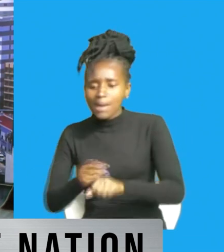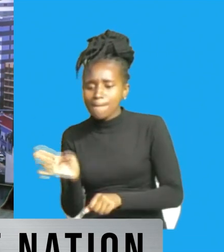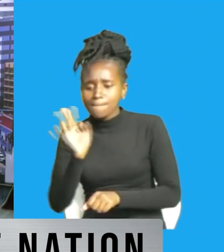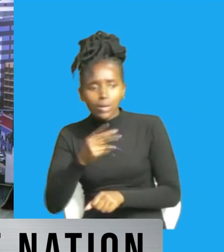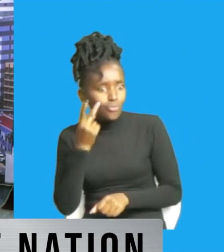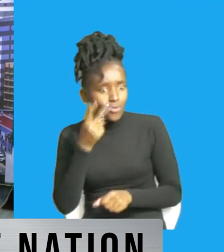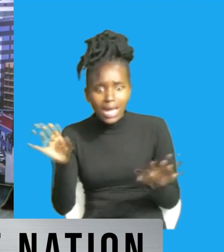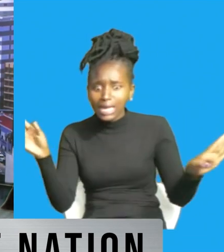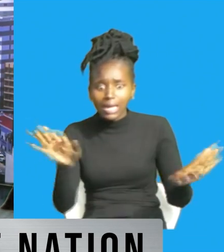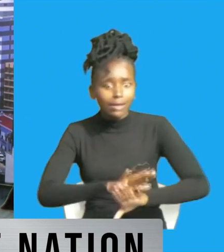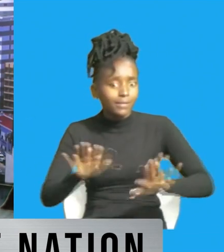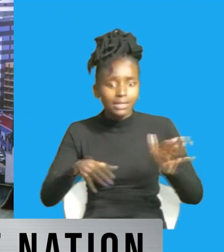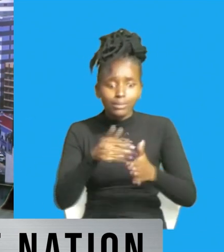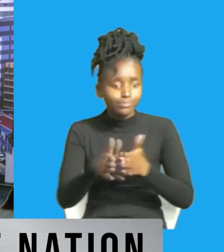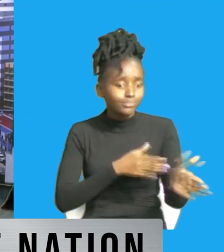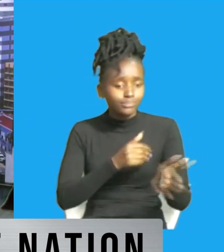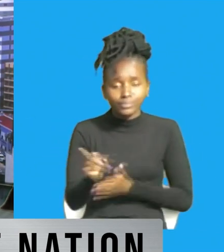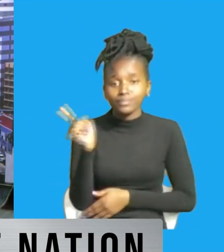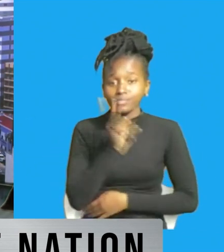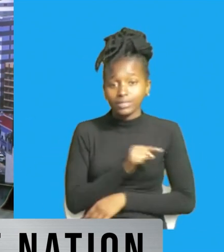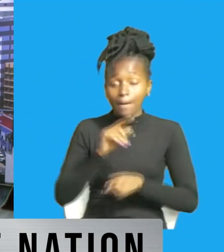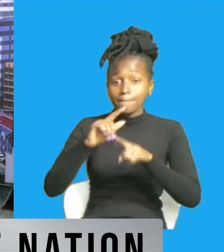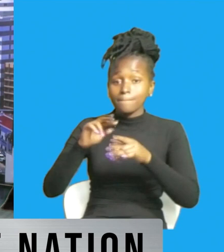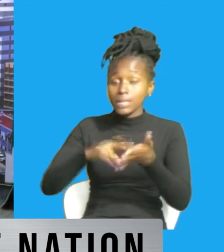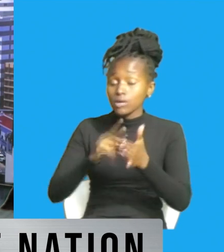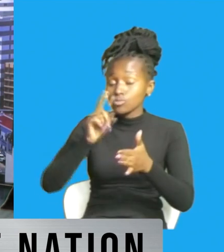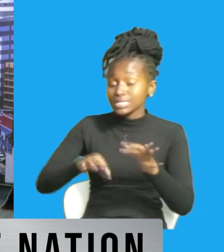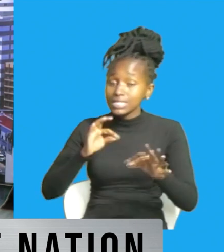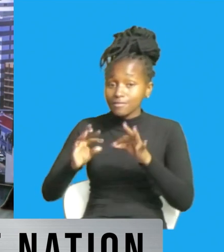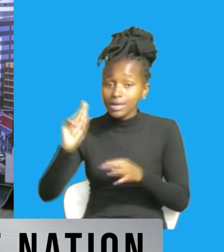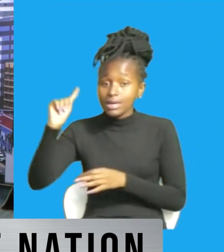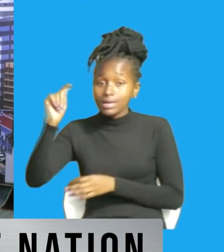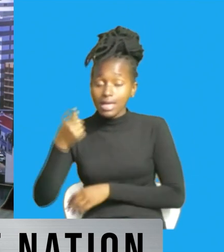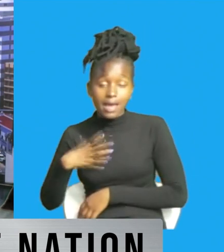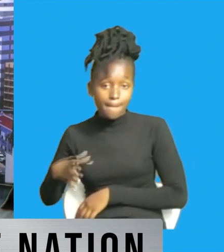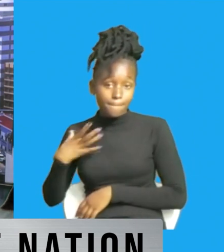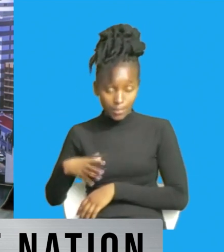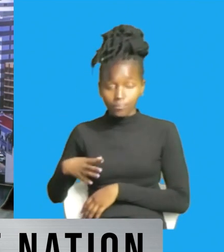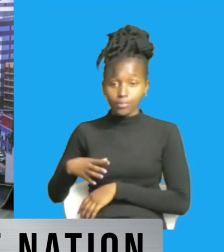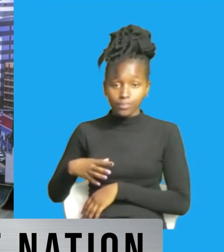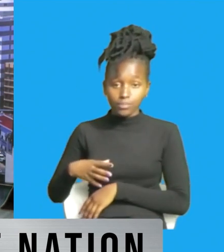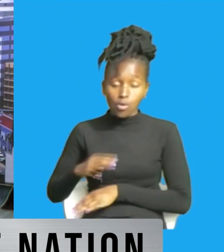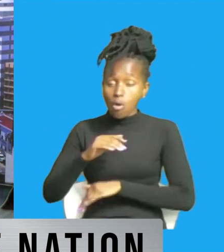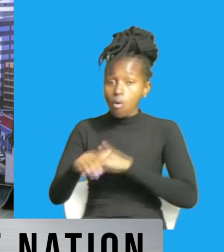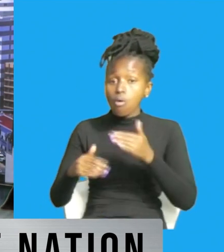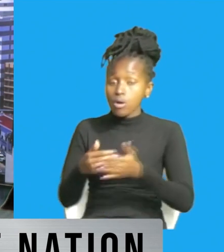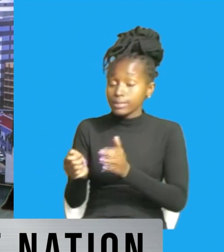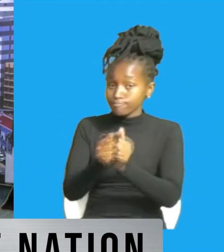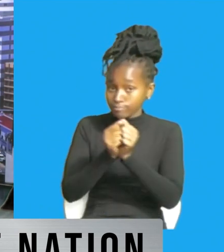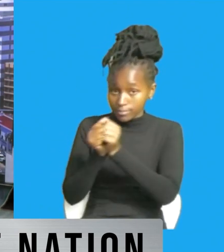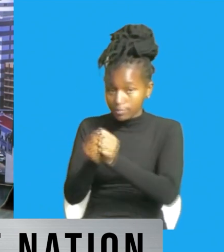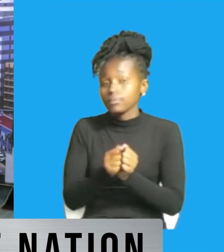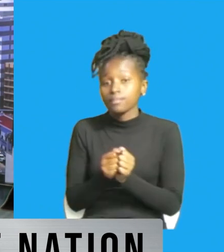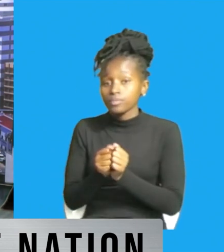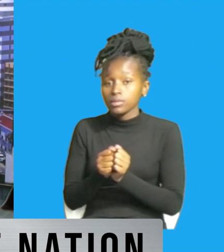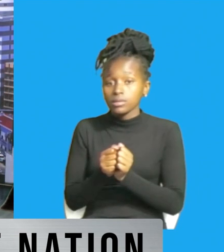kwenyu, na tukikuja tutakuja tuongee hii mambo. Whatever inafanyika bungeni sio lazima tungoje ifanyike ama ikue solution